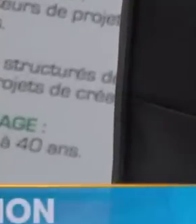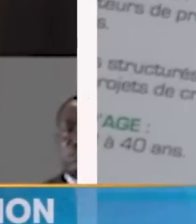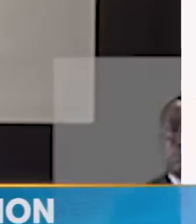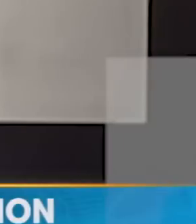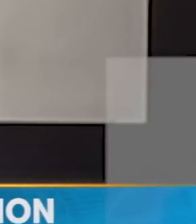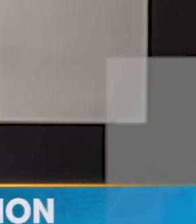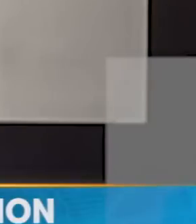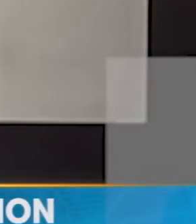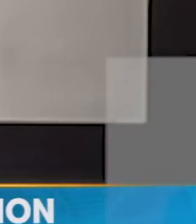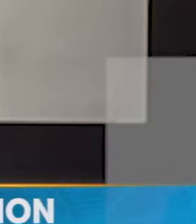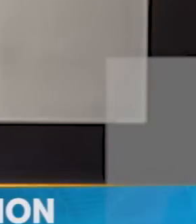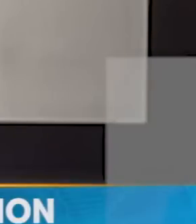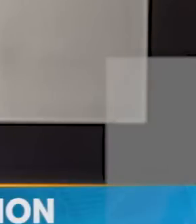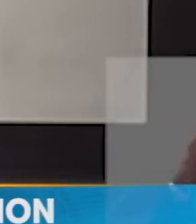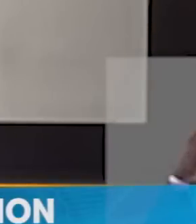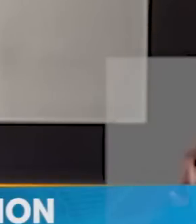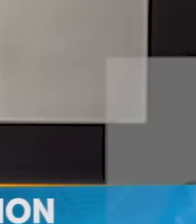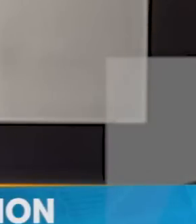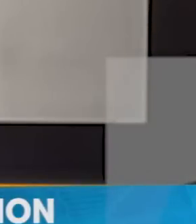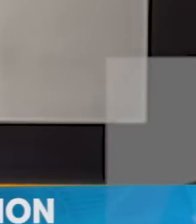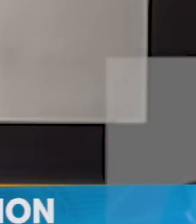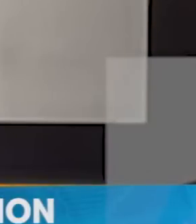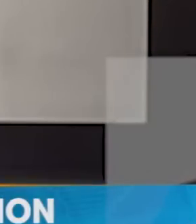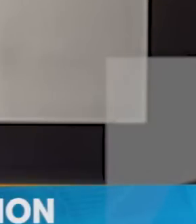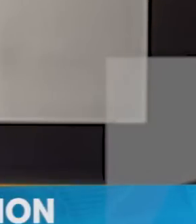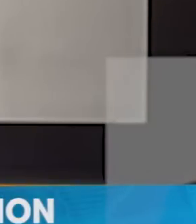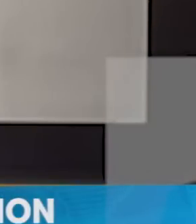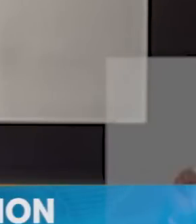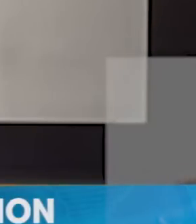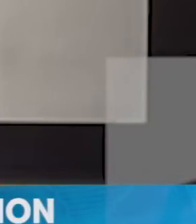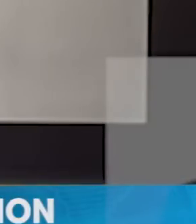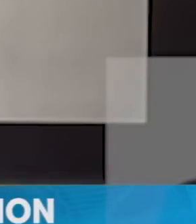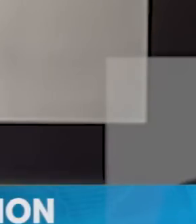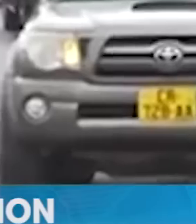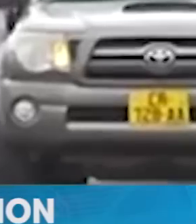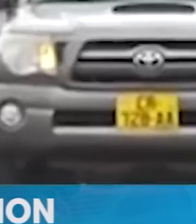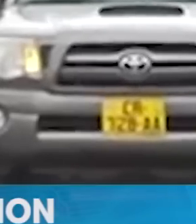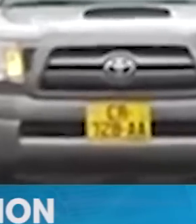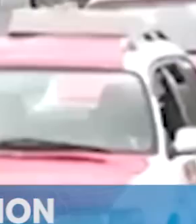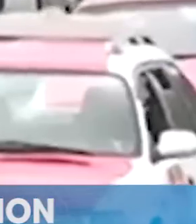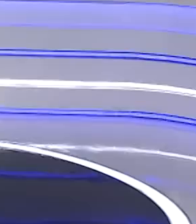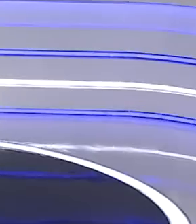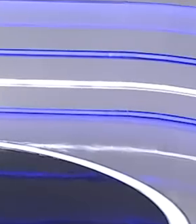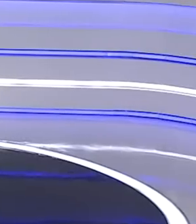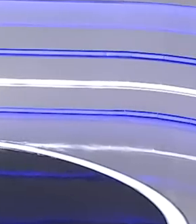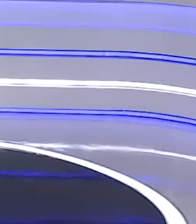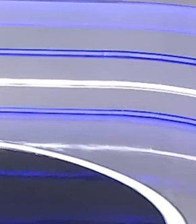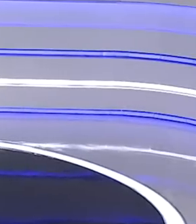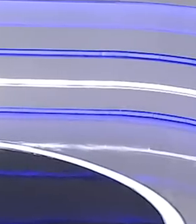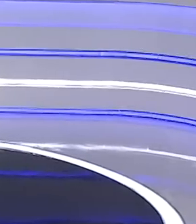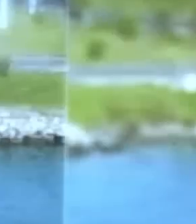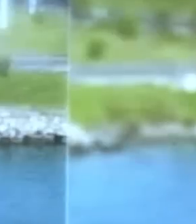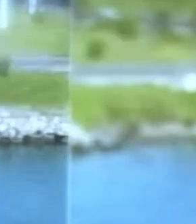CFA. Enfin au Gabon, début aujourd'hui de la concertation entre majorité et opposition.